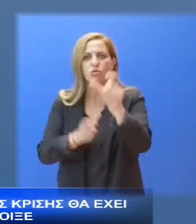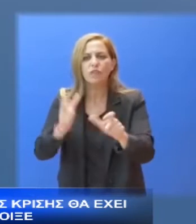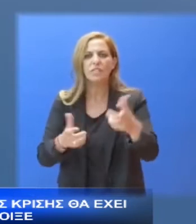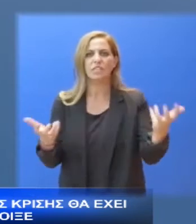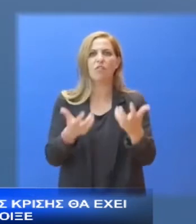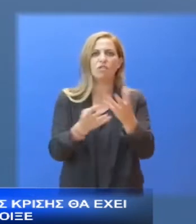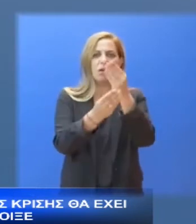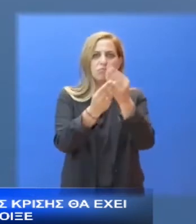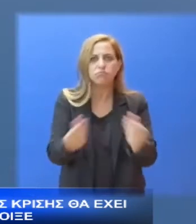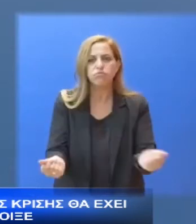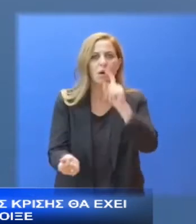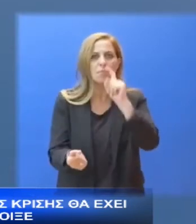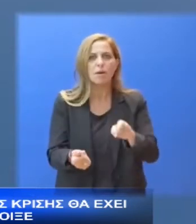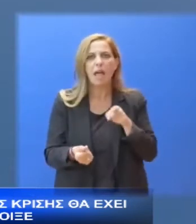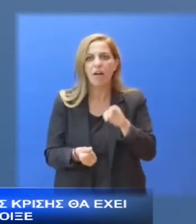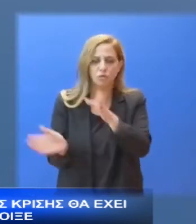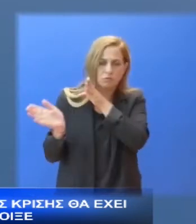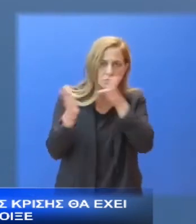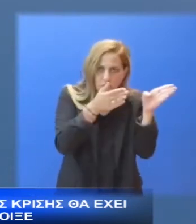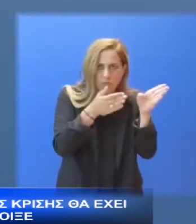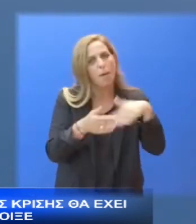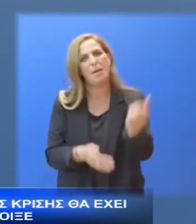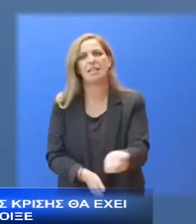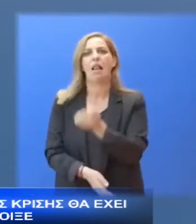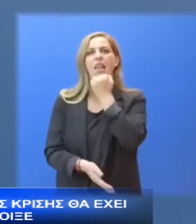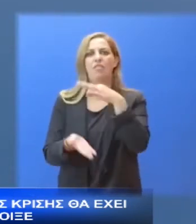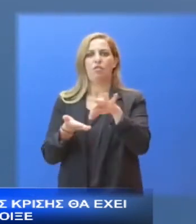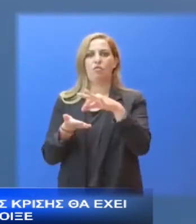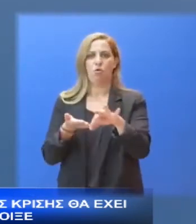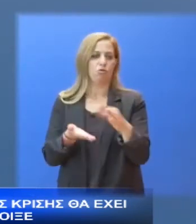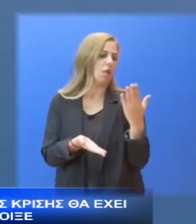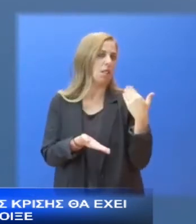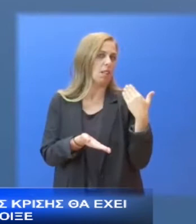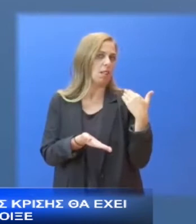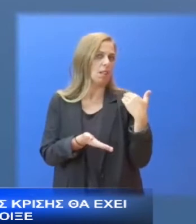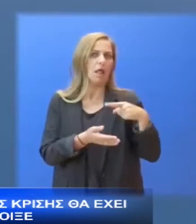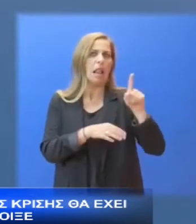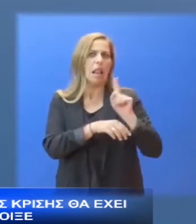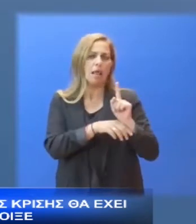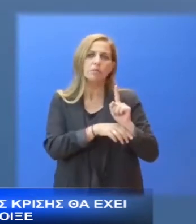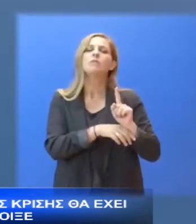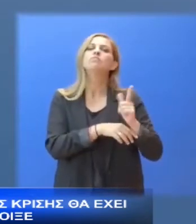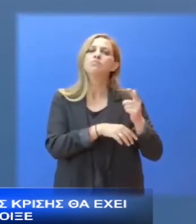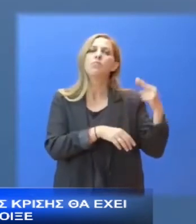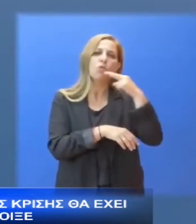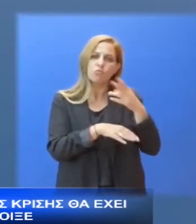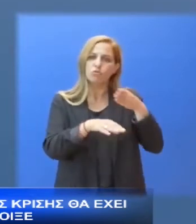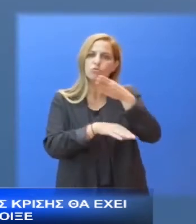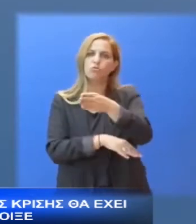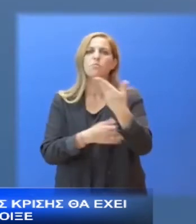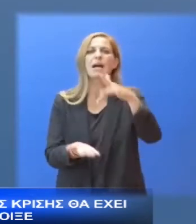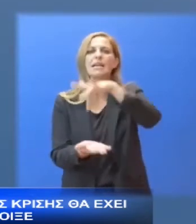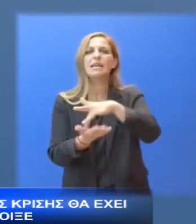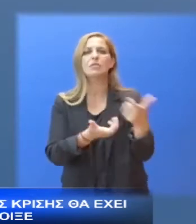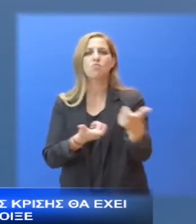όλους όσους μάχονται με τη φωτιά. Πριν από λίγα λεπτά, ο Πρωθυπουργός επισκέφτηκε το συντονιστικό κέντρο της πυροσβεστικής για να ενημερωθεί για την